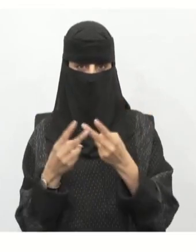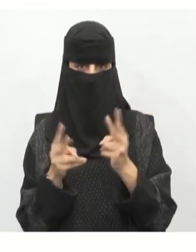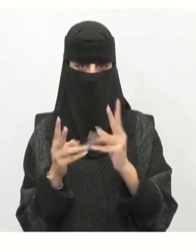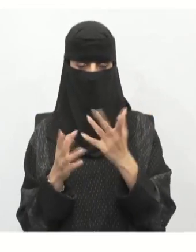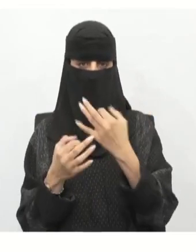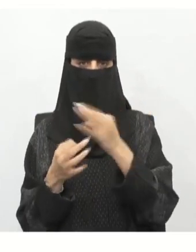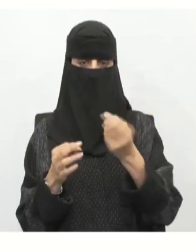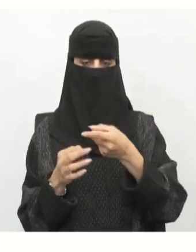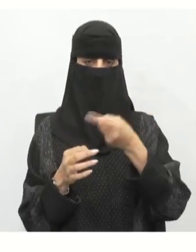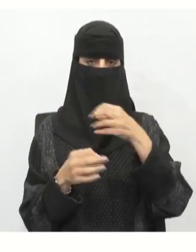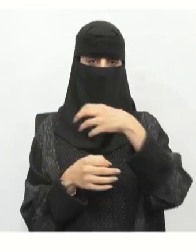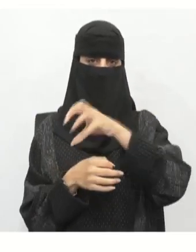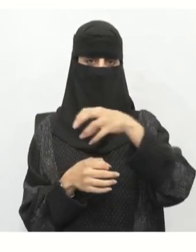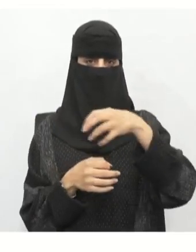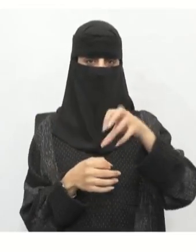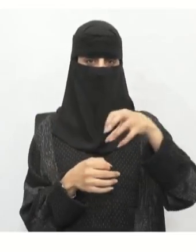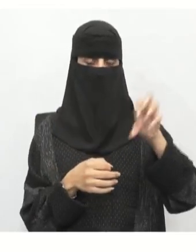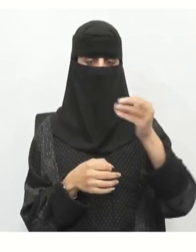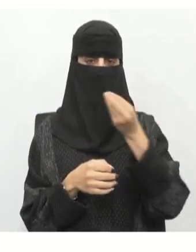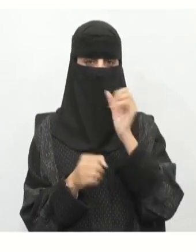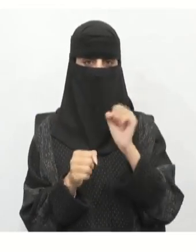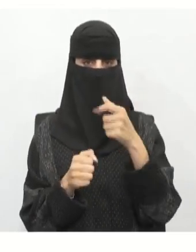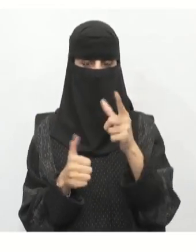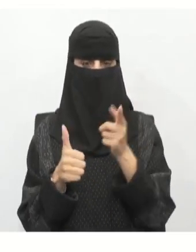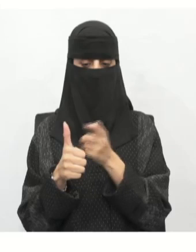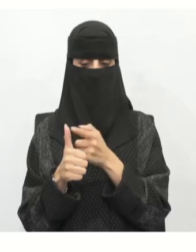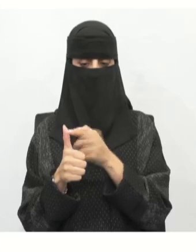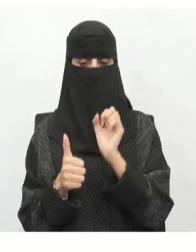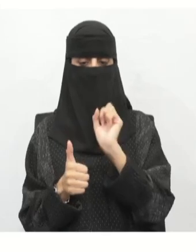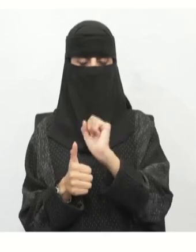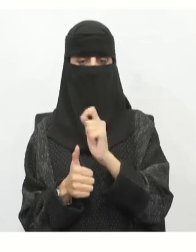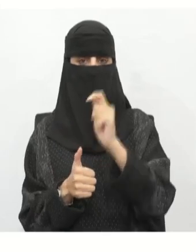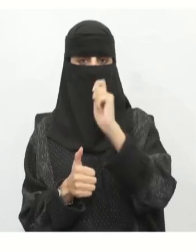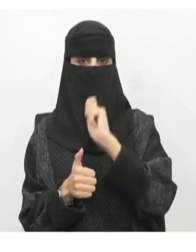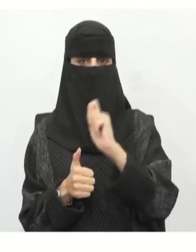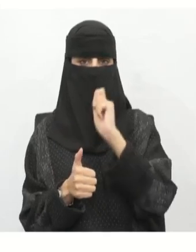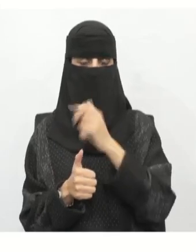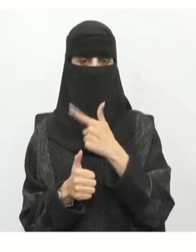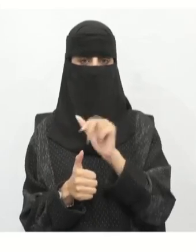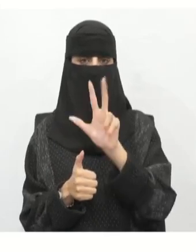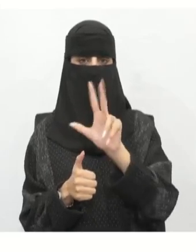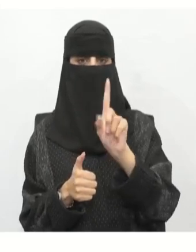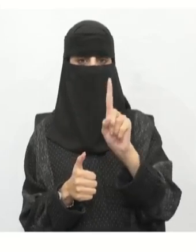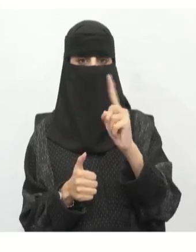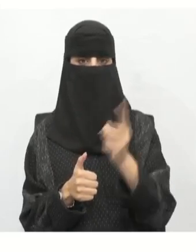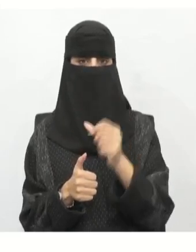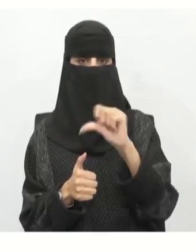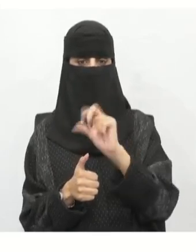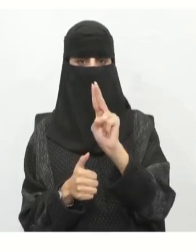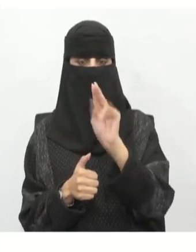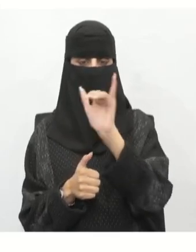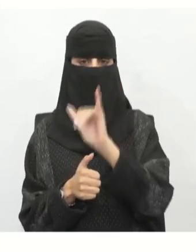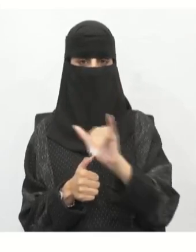هنا لدينا ثلاث مجموعات المجموعه الاولى هي البروتينات اللحوم